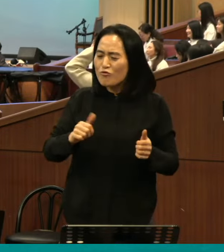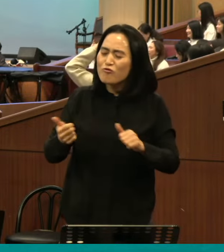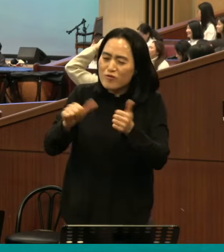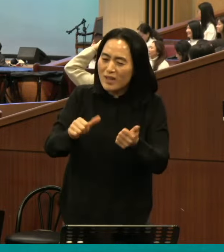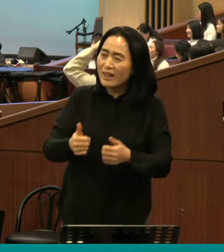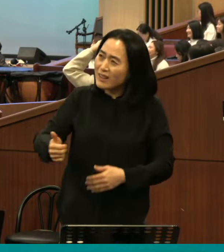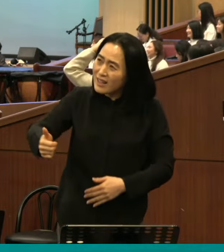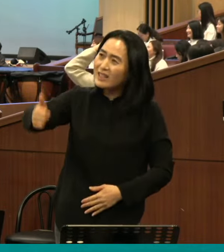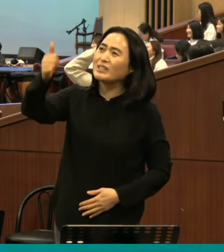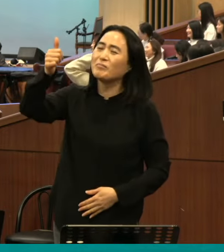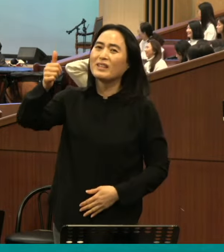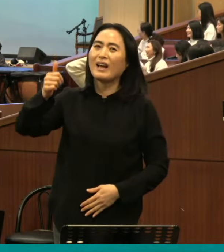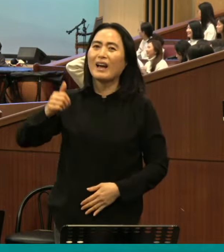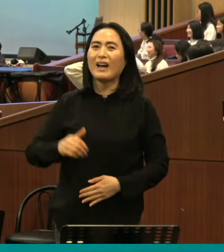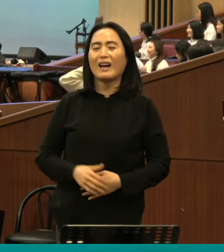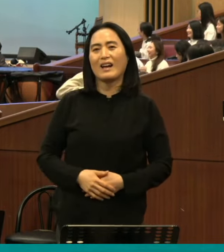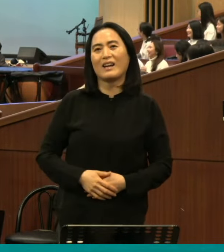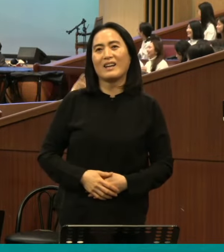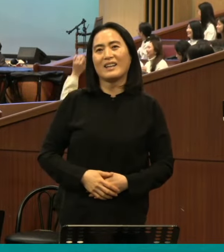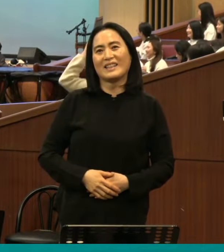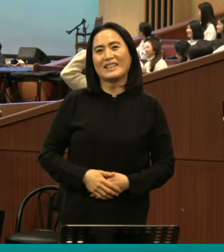죽는 것이 내게